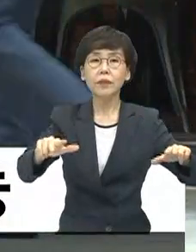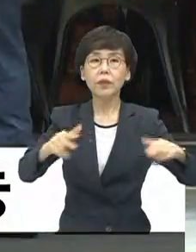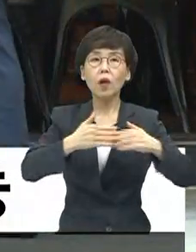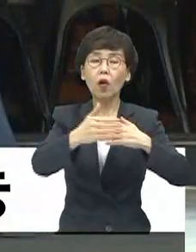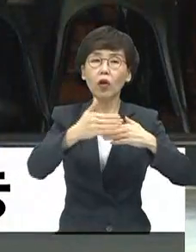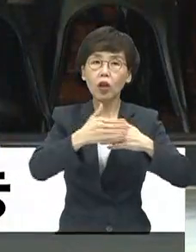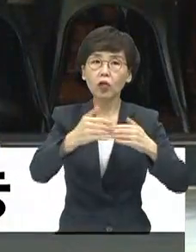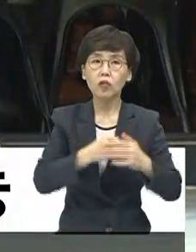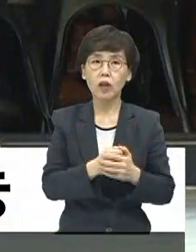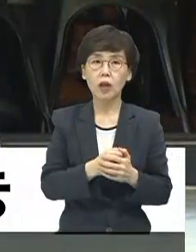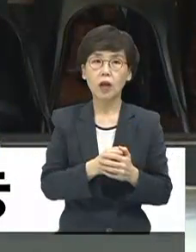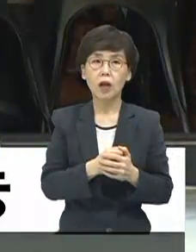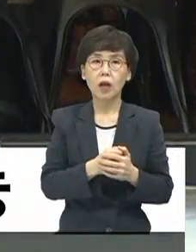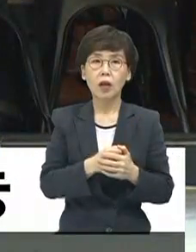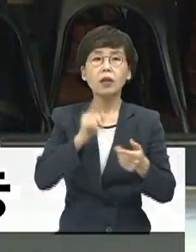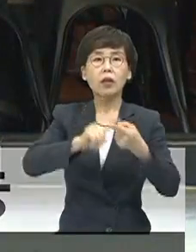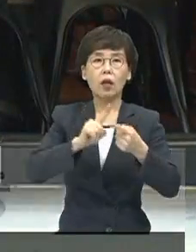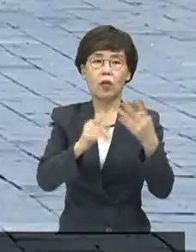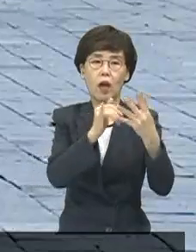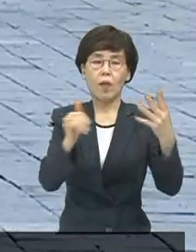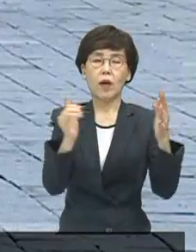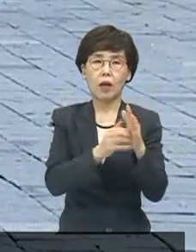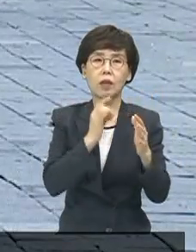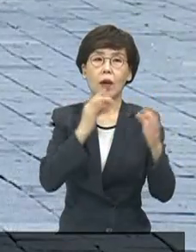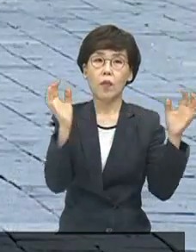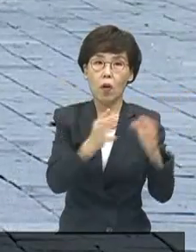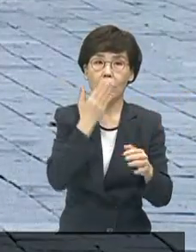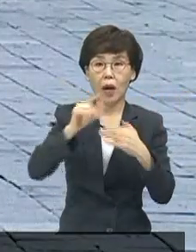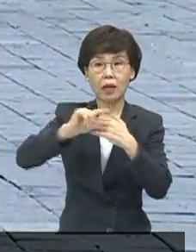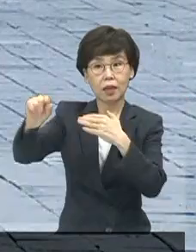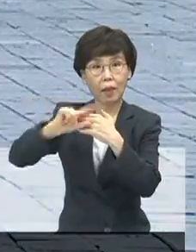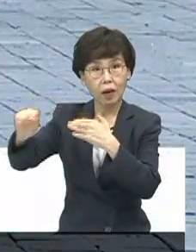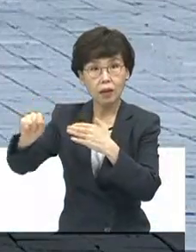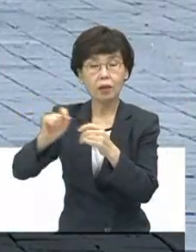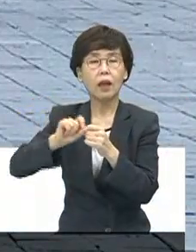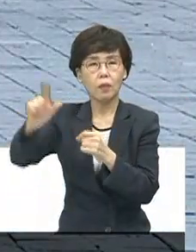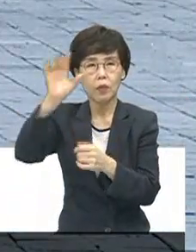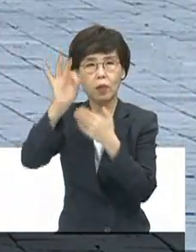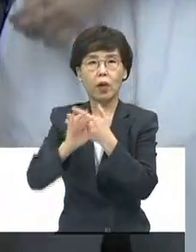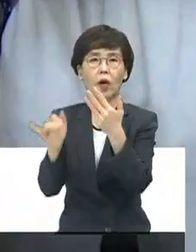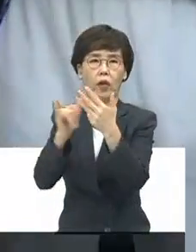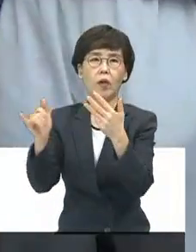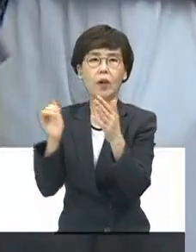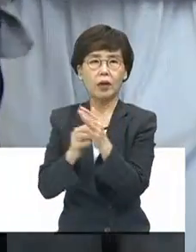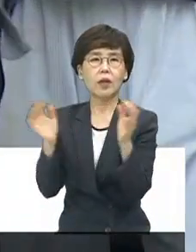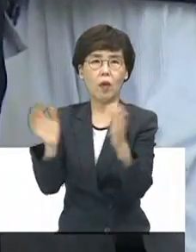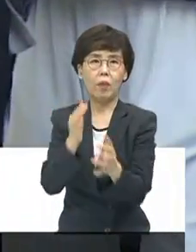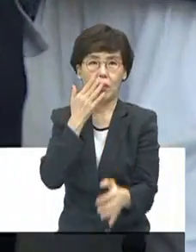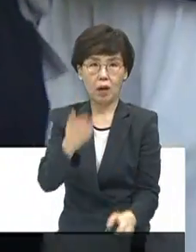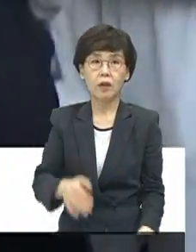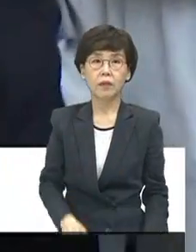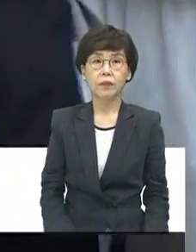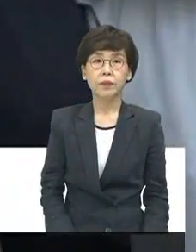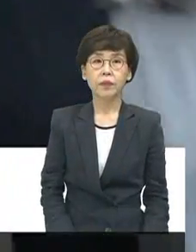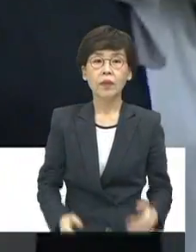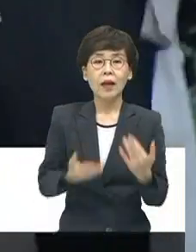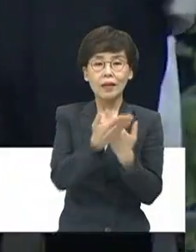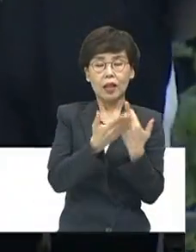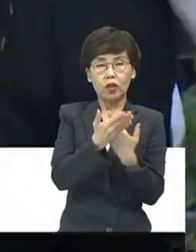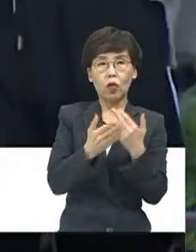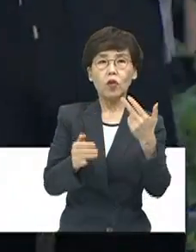유지돼 4명까지만 사적 모임이 가능한 반면 비수도권은 대부분 지역에서 8명까지 가능해졌습니다.